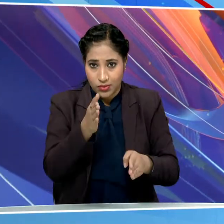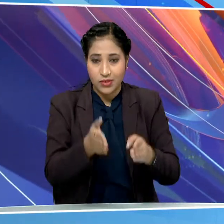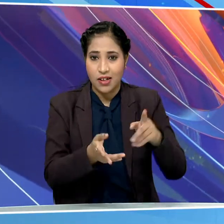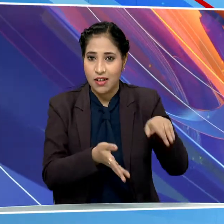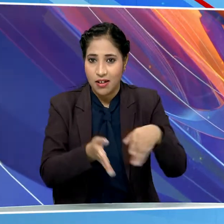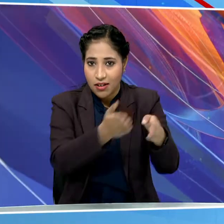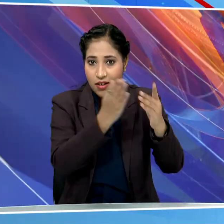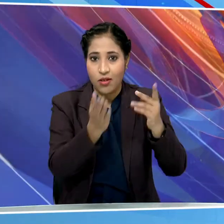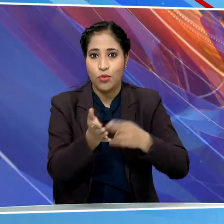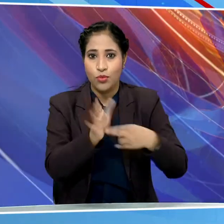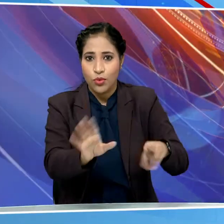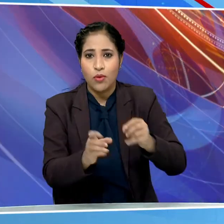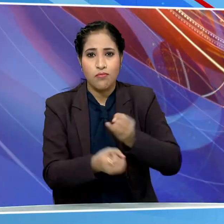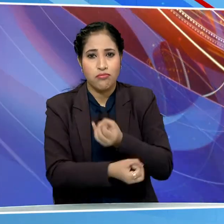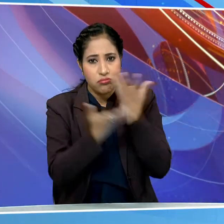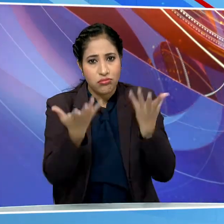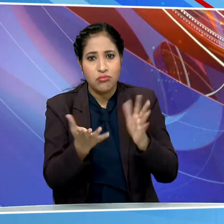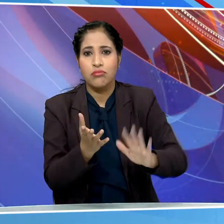गैलरी, नेचर पार्क,